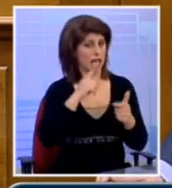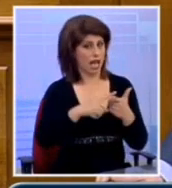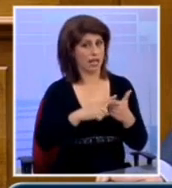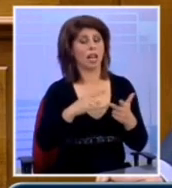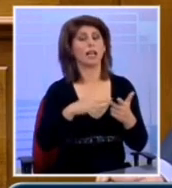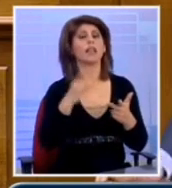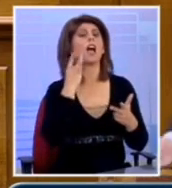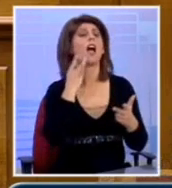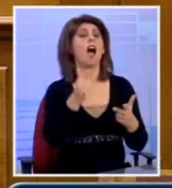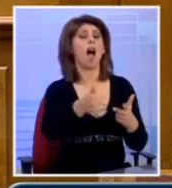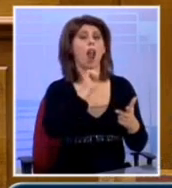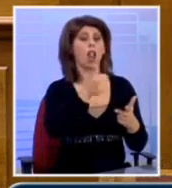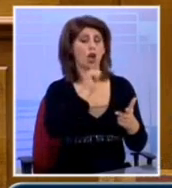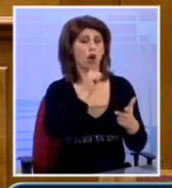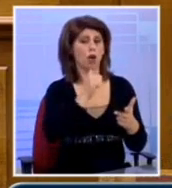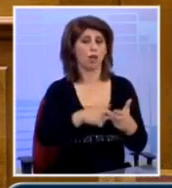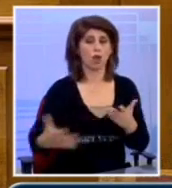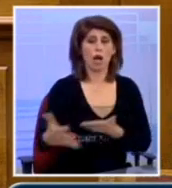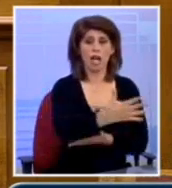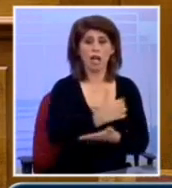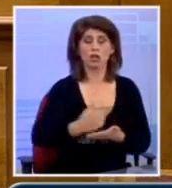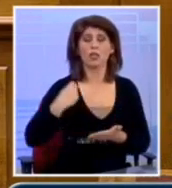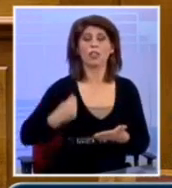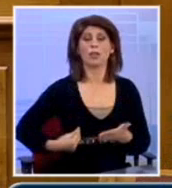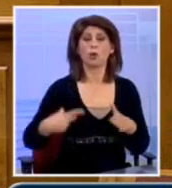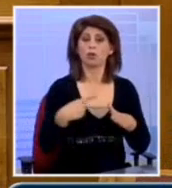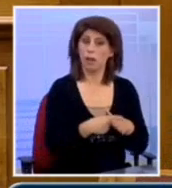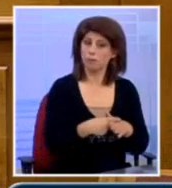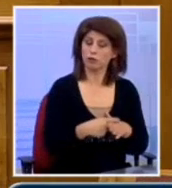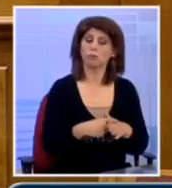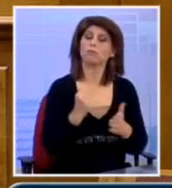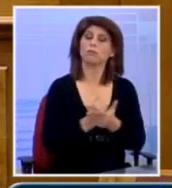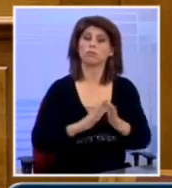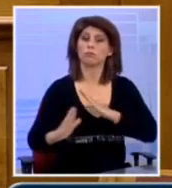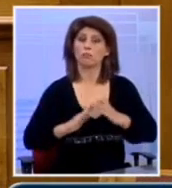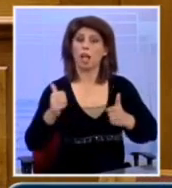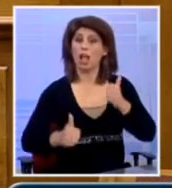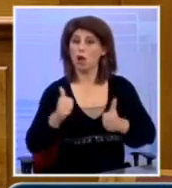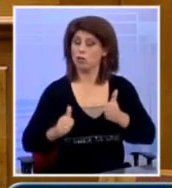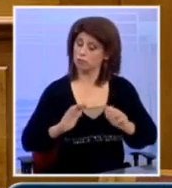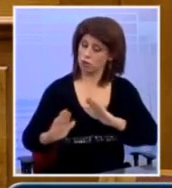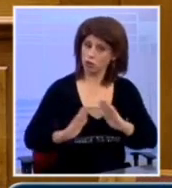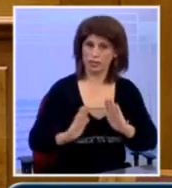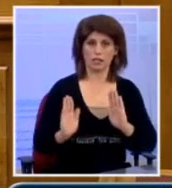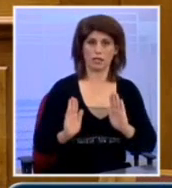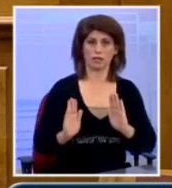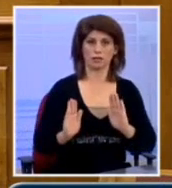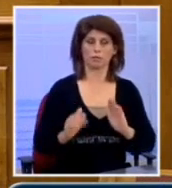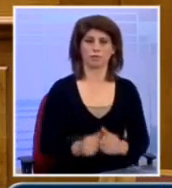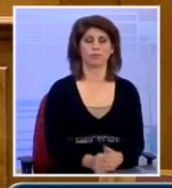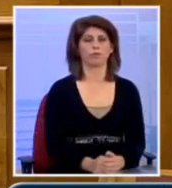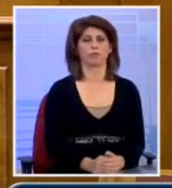και αλκοόλ που θα φέρει έσοδα στα δημόσια ταμεία και θα προστατεύσει τον ανταγωνισμό, την